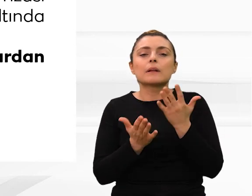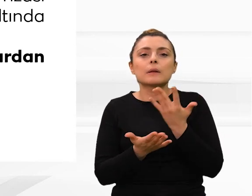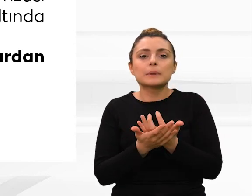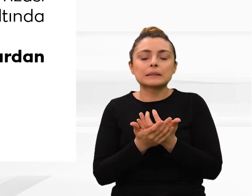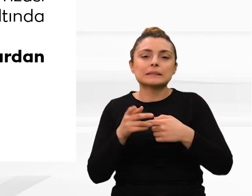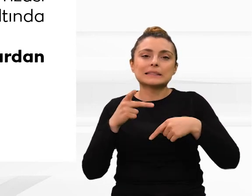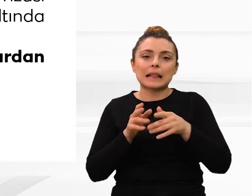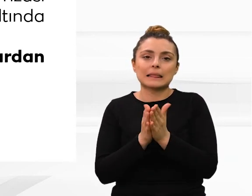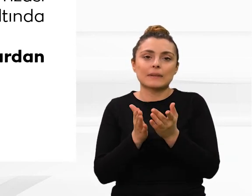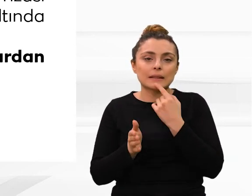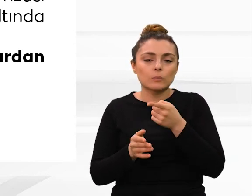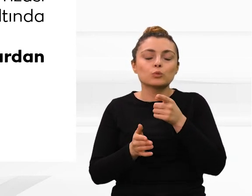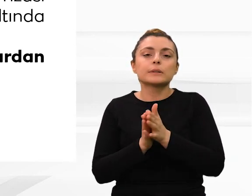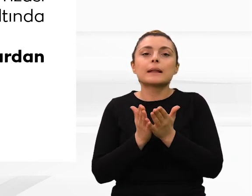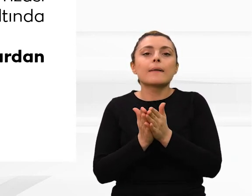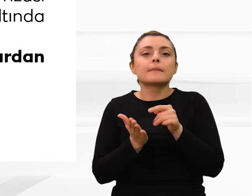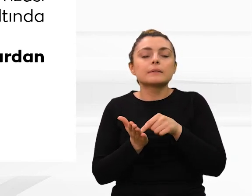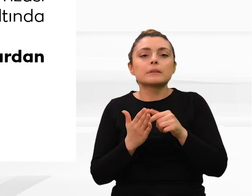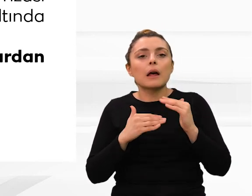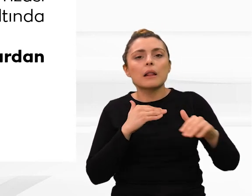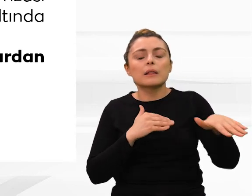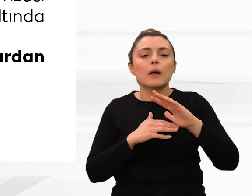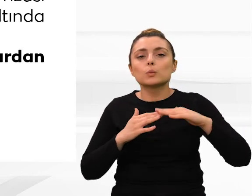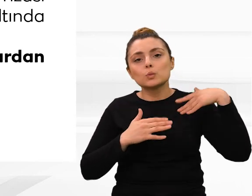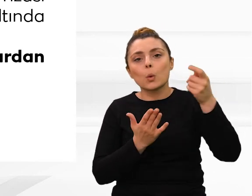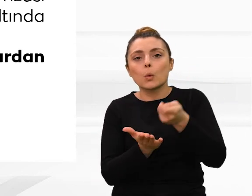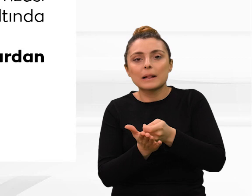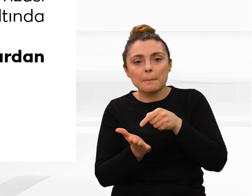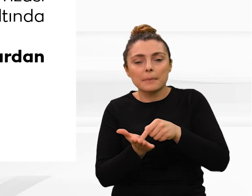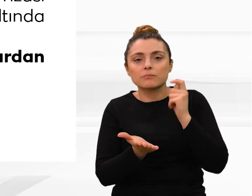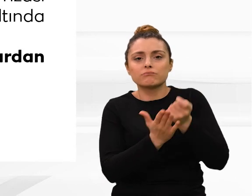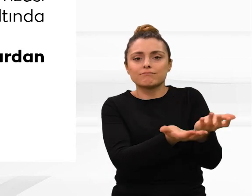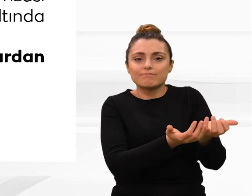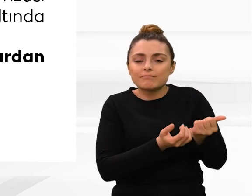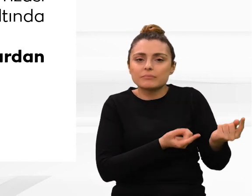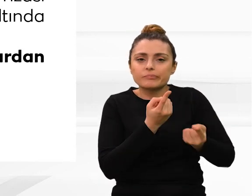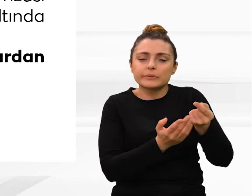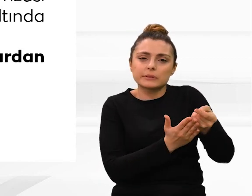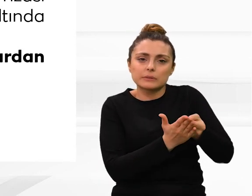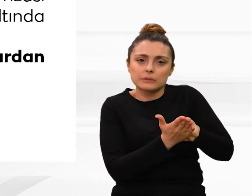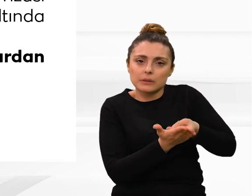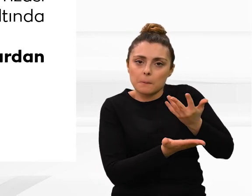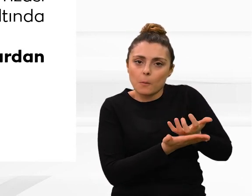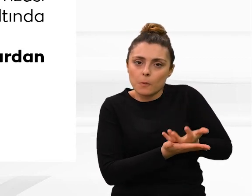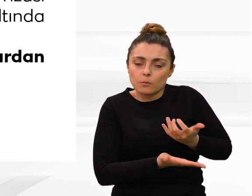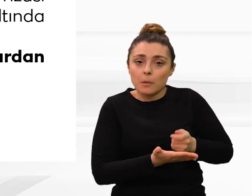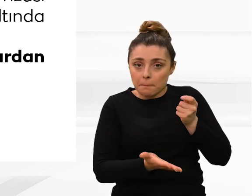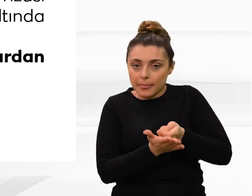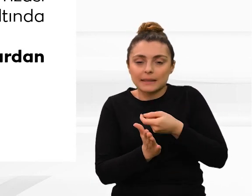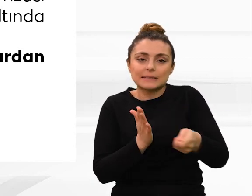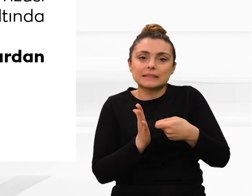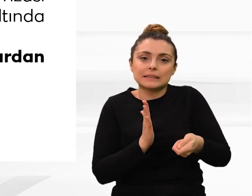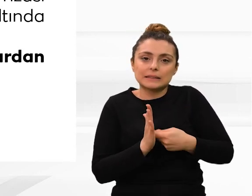zimen defteri denildi bu defterlerde Akın daha sonra ödemek üzere satın aldığı ürünler kaydedilir ve öğrendikçe